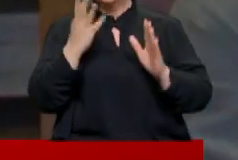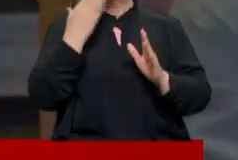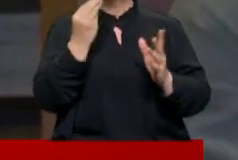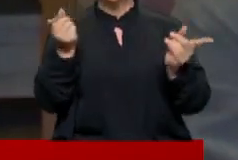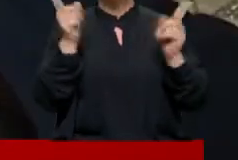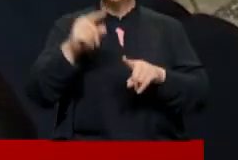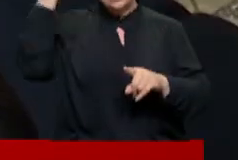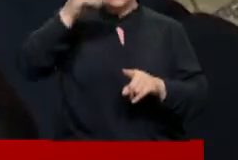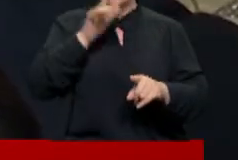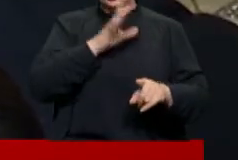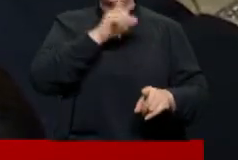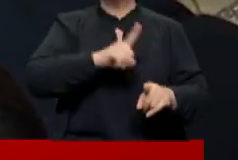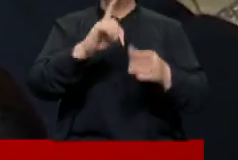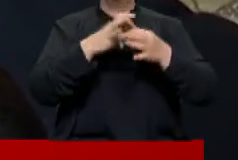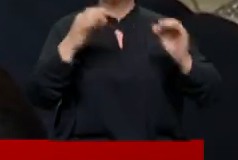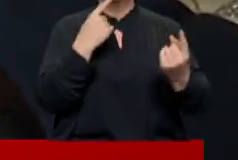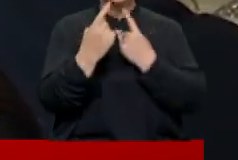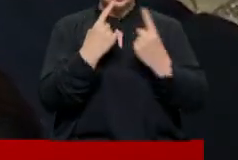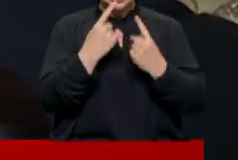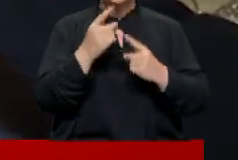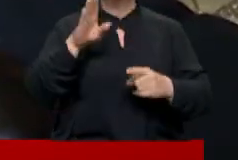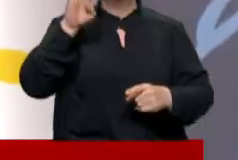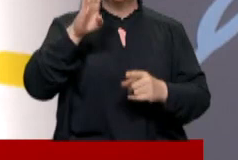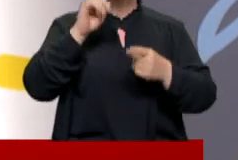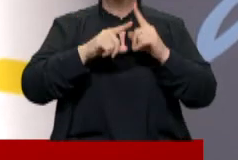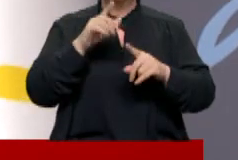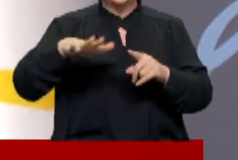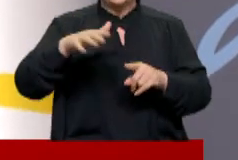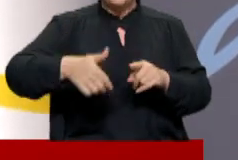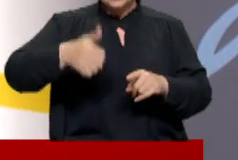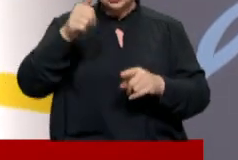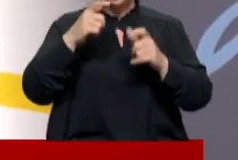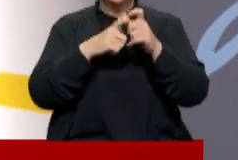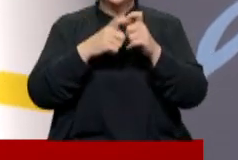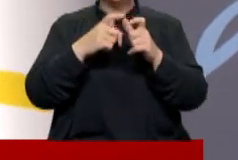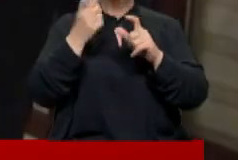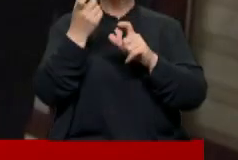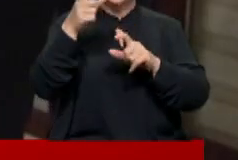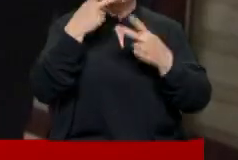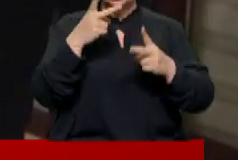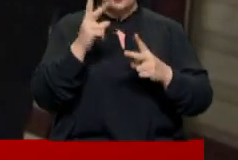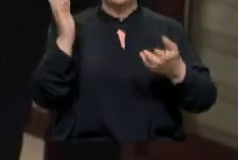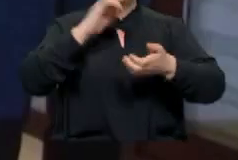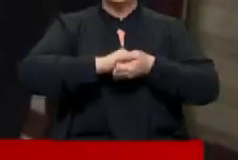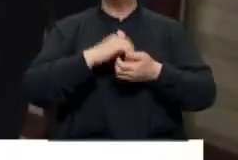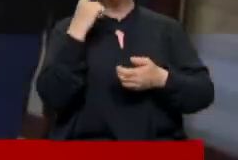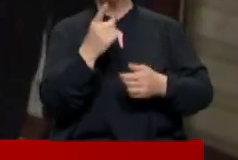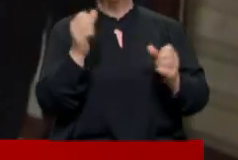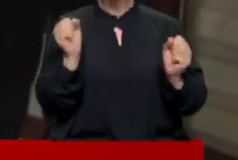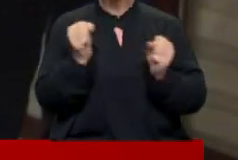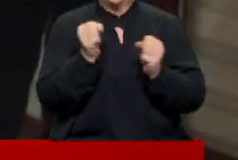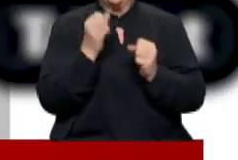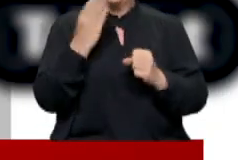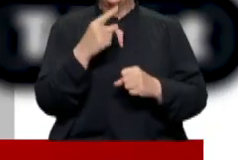gençlerle buluşmasında adaylıkla ilgili bu cümleleri kurarken Demokrat Parti Genel Başkanı Gültekin Uysal'ın açıklaması ise muhalefet cephesinde soğuk